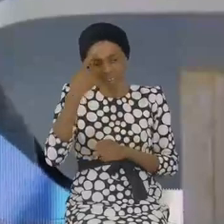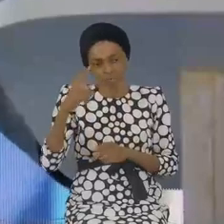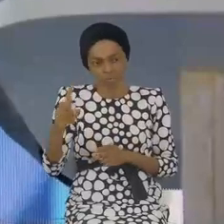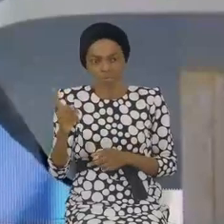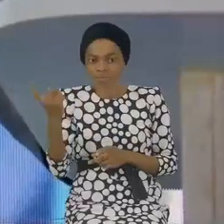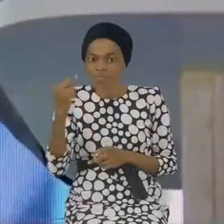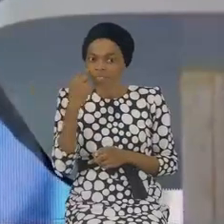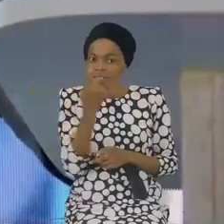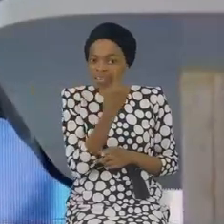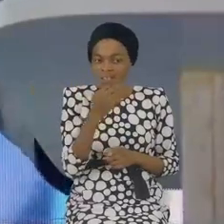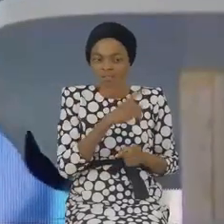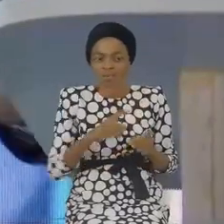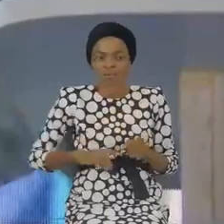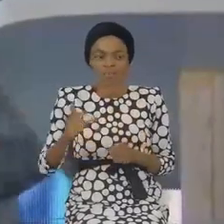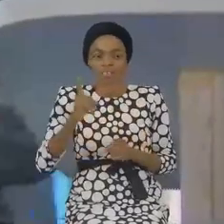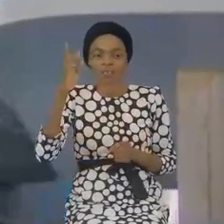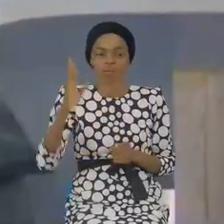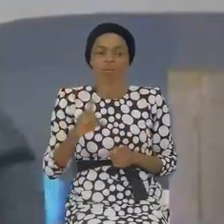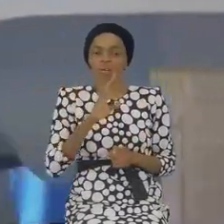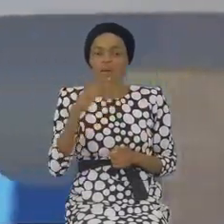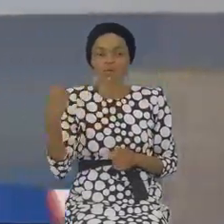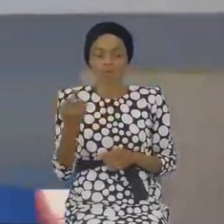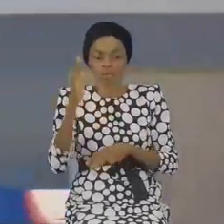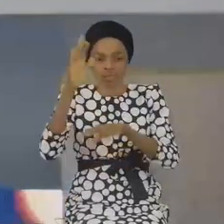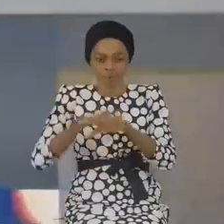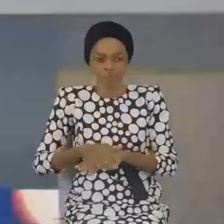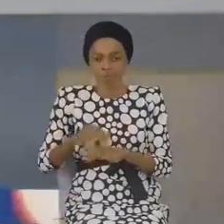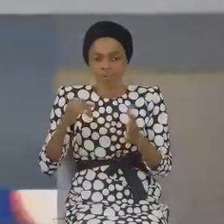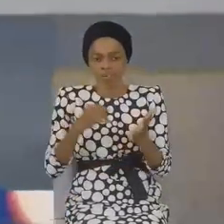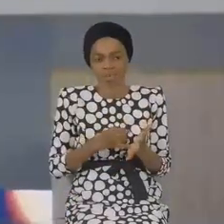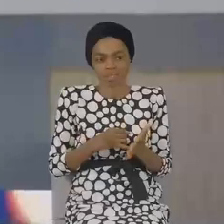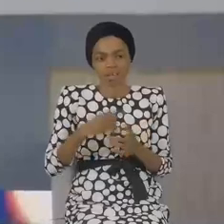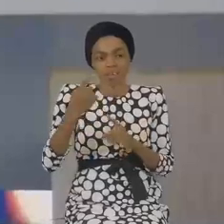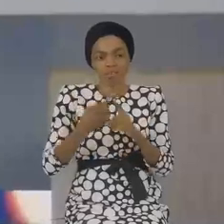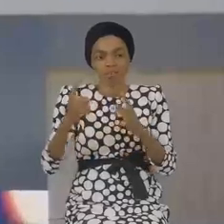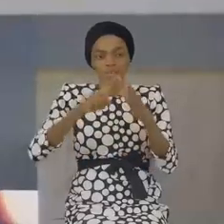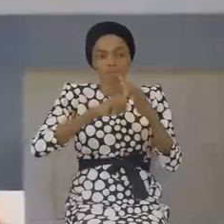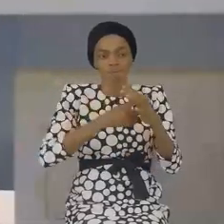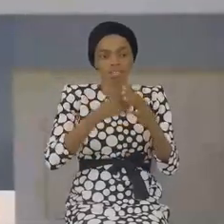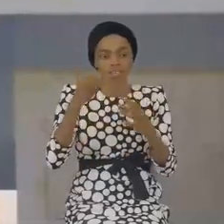yeux du commencement à la fin de l'année.